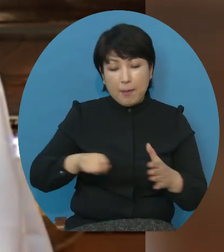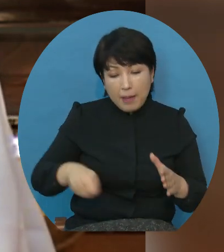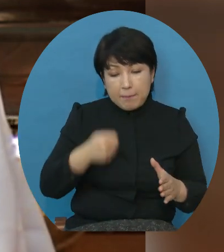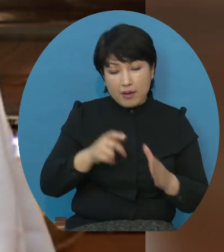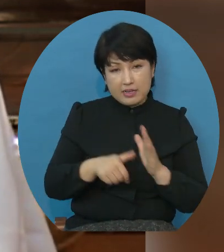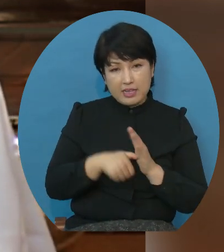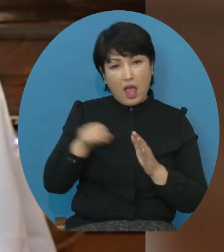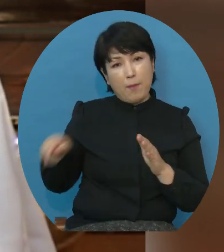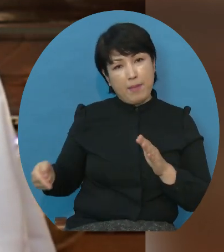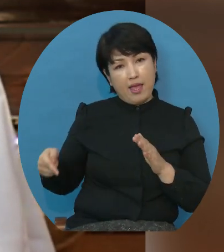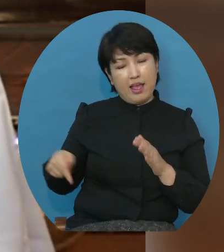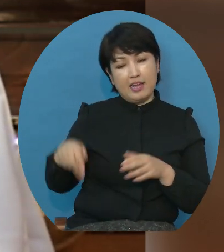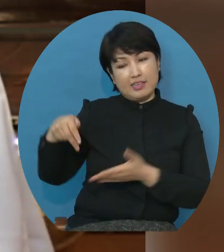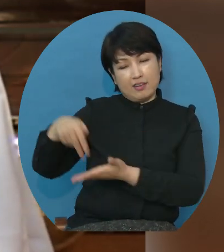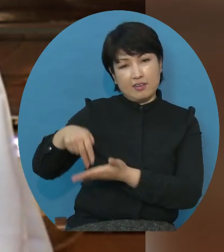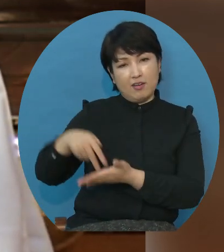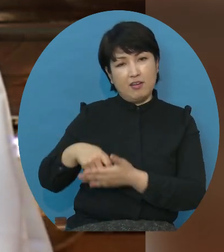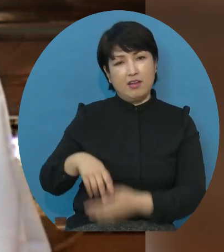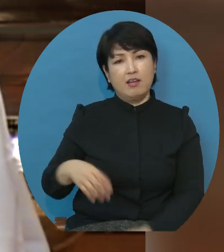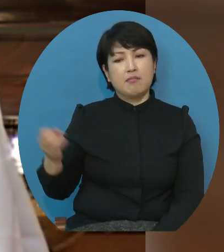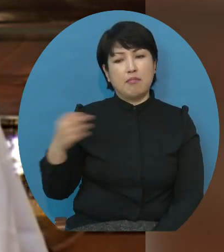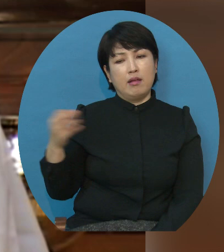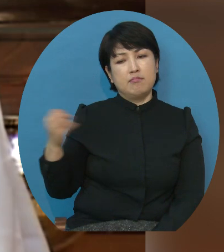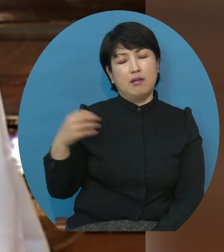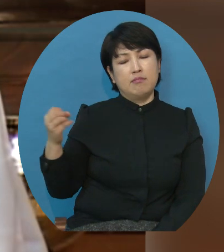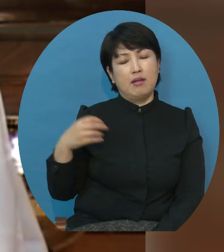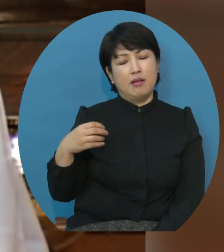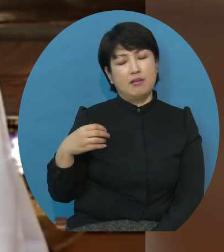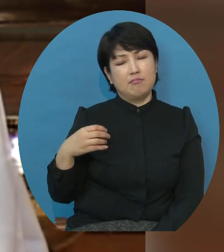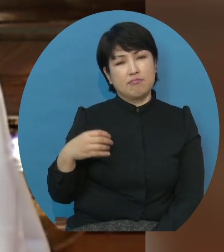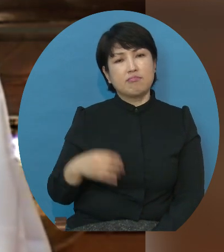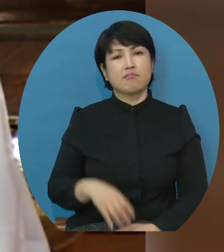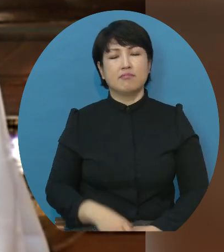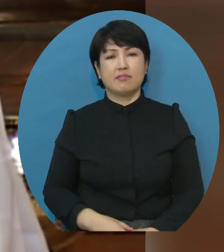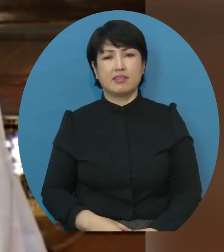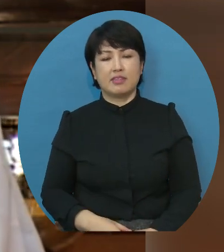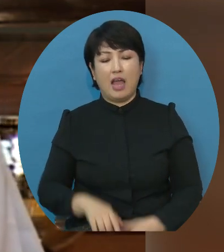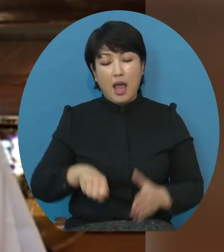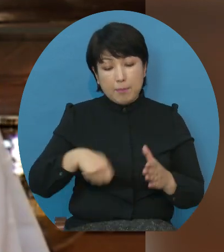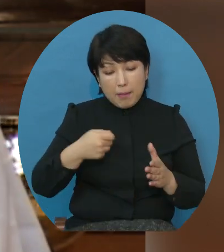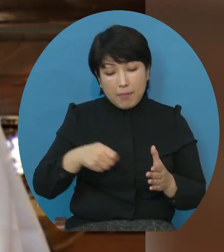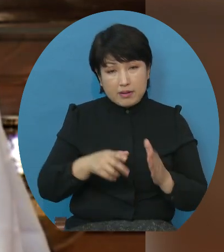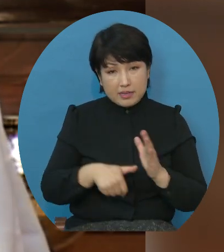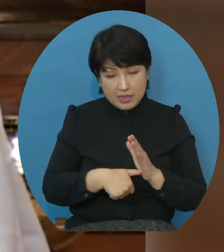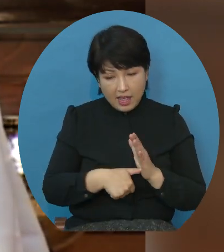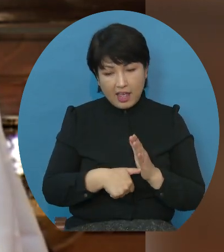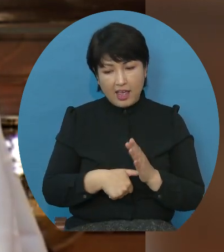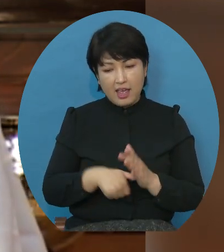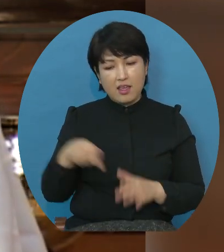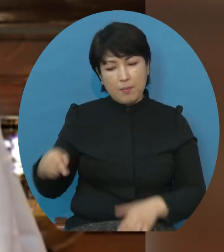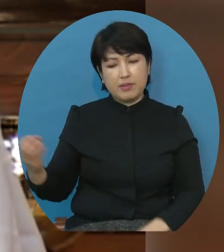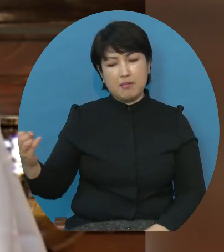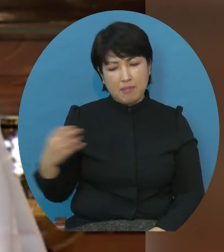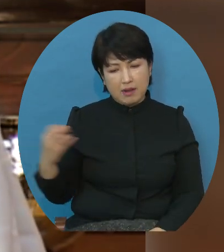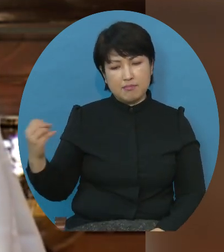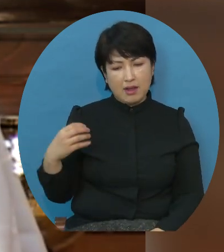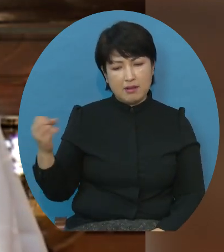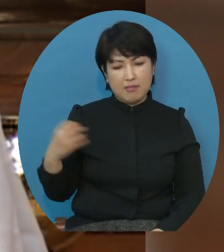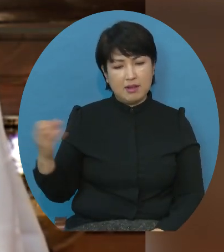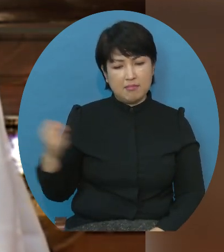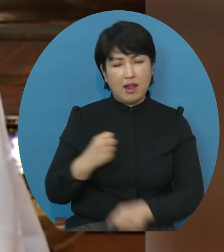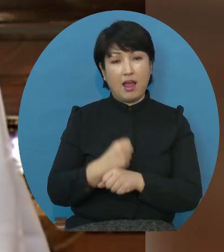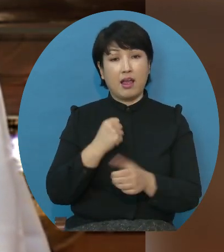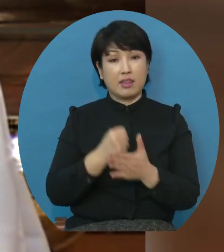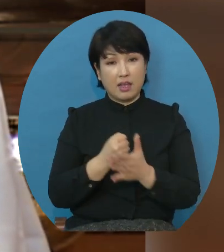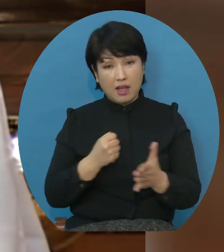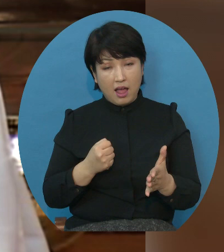기회가 밥 먹을 때마다 옆에 써 왜 얻어라 이렇게 밥 먹을 때마다 옆에서 웨어 토요